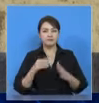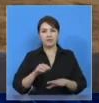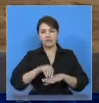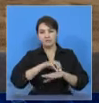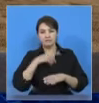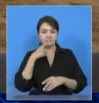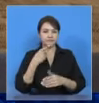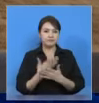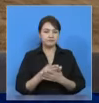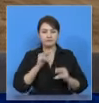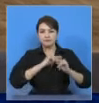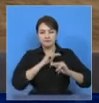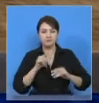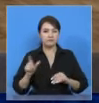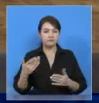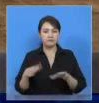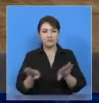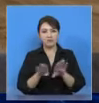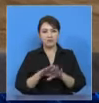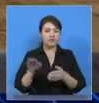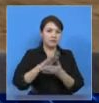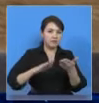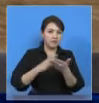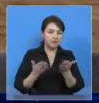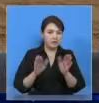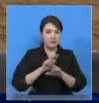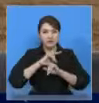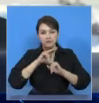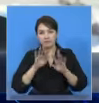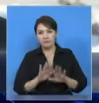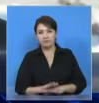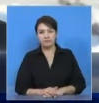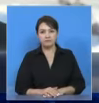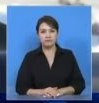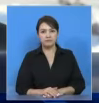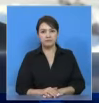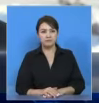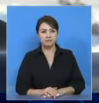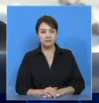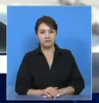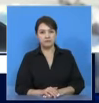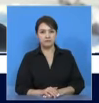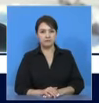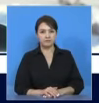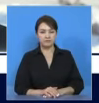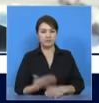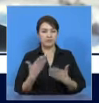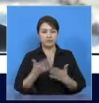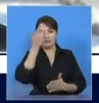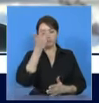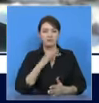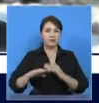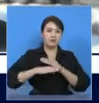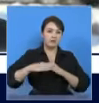подчеркнул что труд граждан работавших в этой сфере никогда не останется незамеченным о саша sda без этим летом на